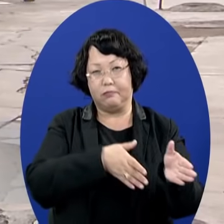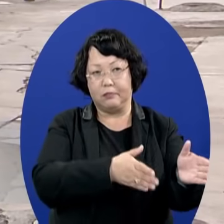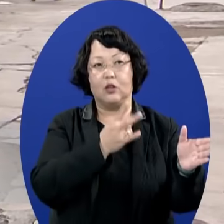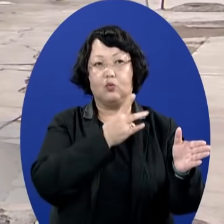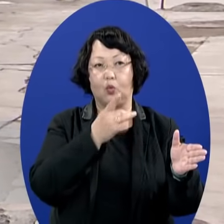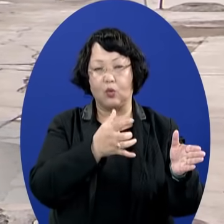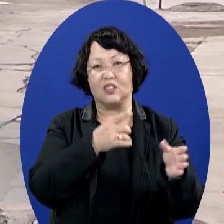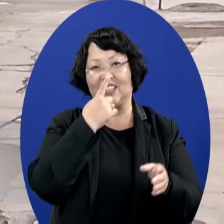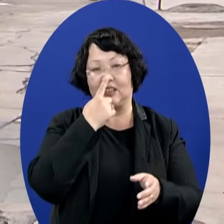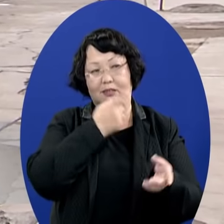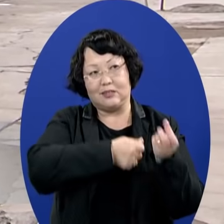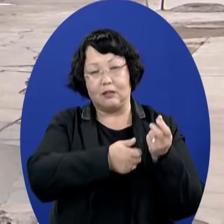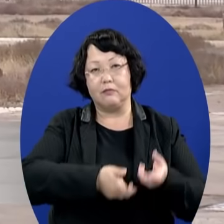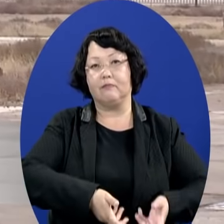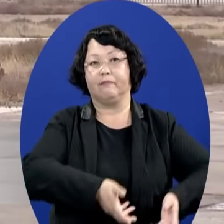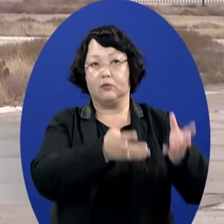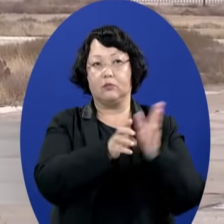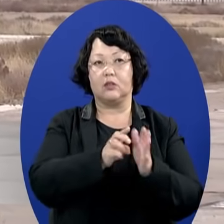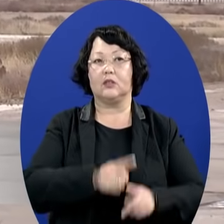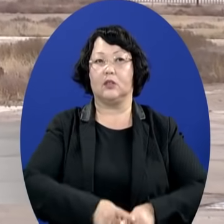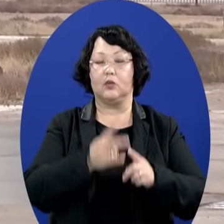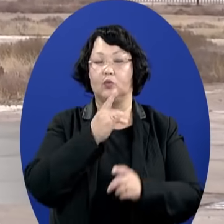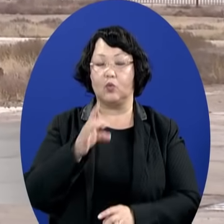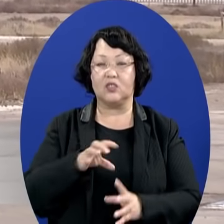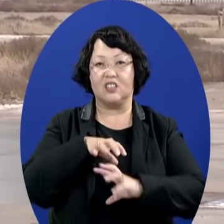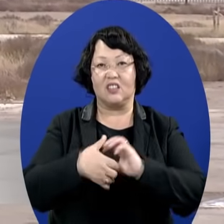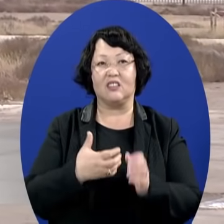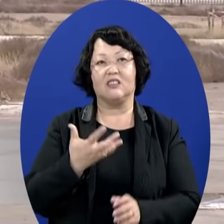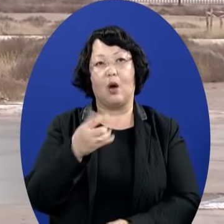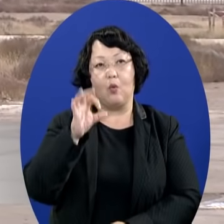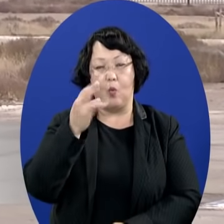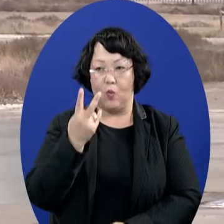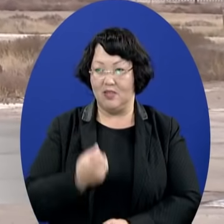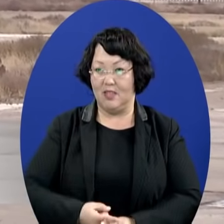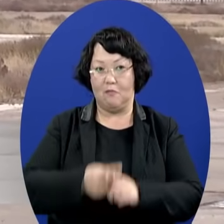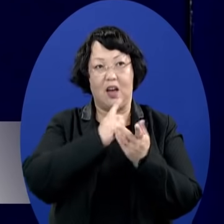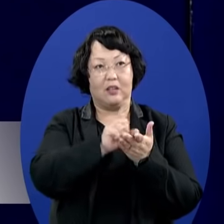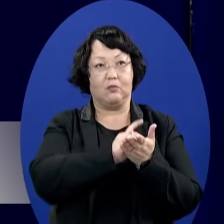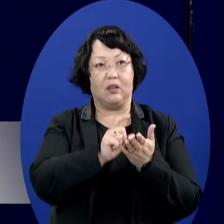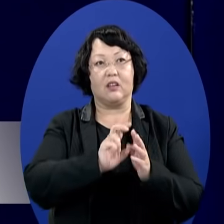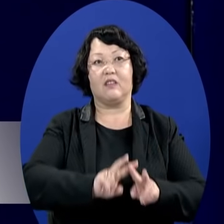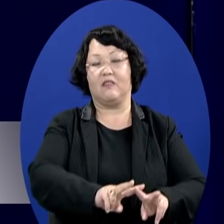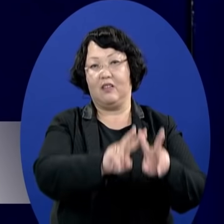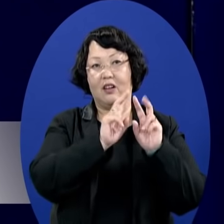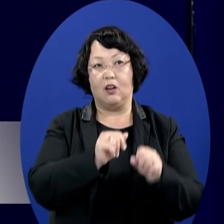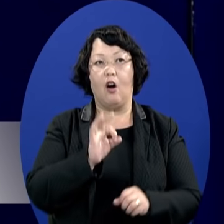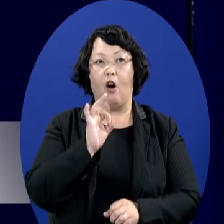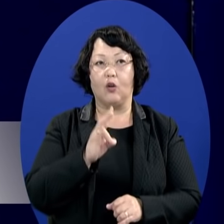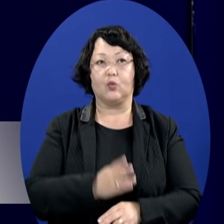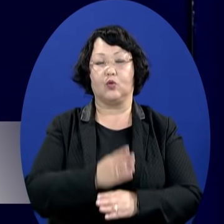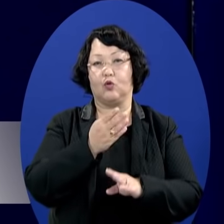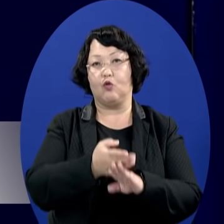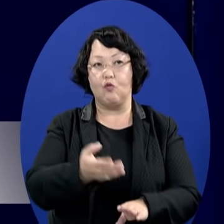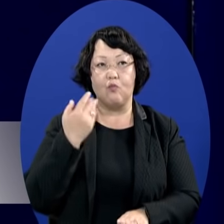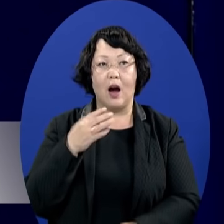гаргах боломжтой болсон байна. За нүүрсний үн дэлхийн зах зээлд 50% нэмэгдсэн энэ үед экспортыг хэвийн үргэлжлүүлж онд усаас өмнө одоогийн